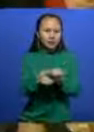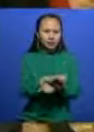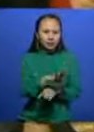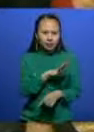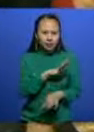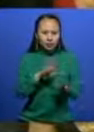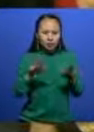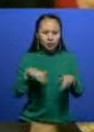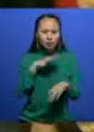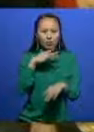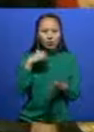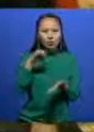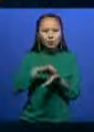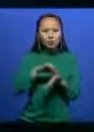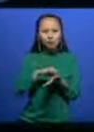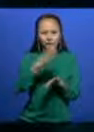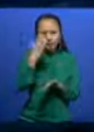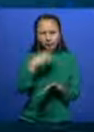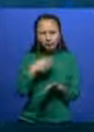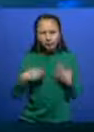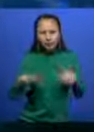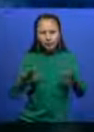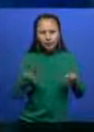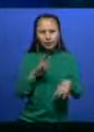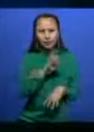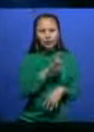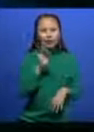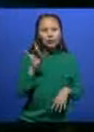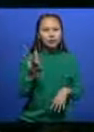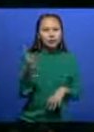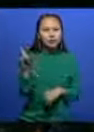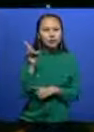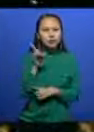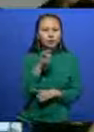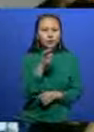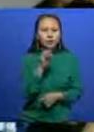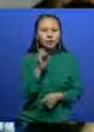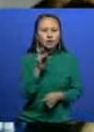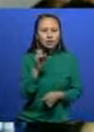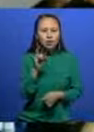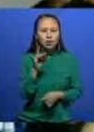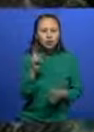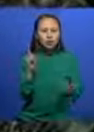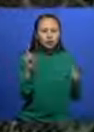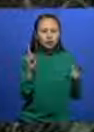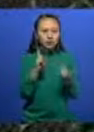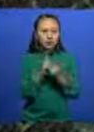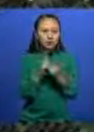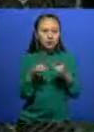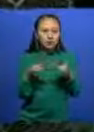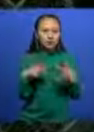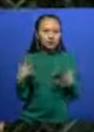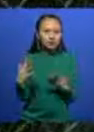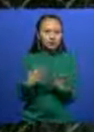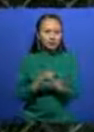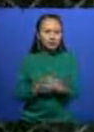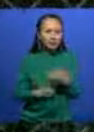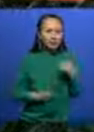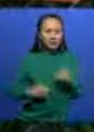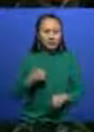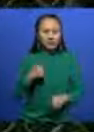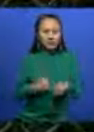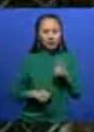ұтты. Көпшілік жанкүйер асыға күткен бразилиялық Бруно Робиньо мен қандасымыз Бейбіт Назаров арасындағы кездесу текетіреспен өтті. Жарыс